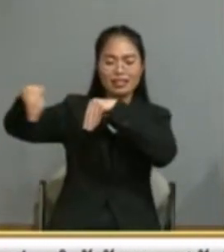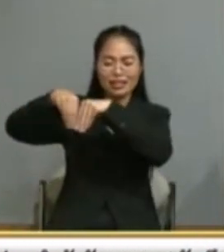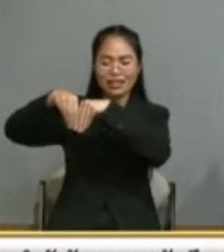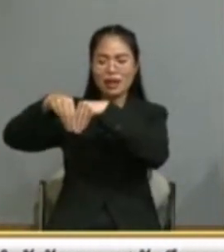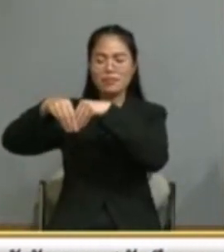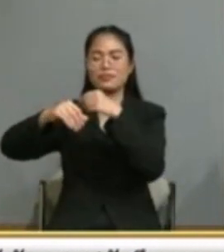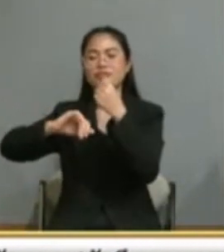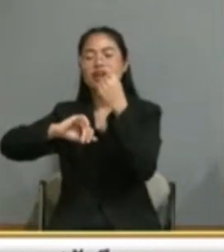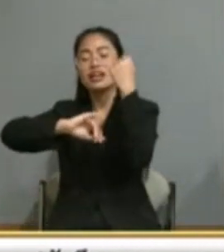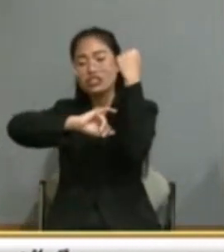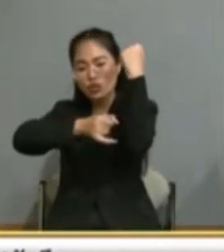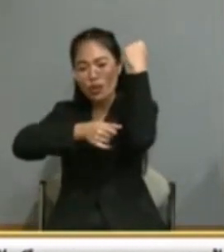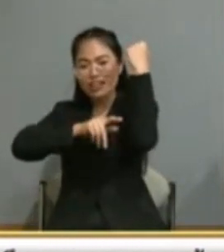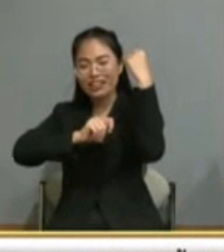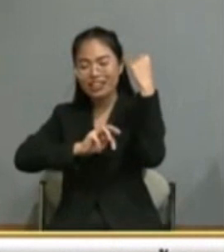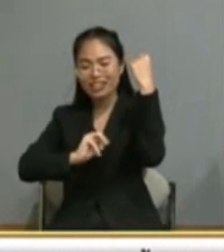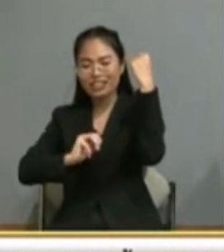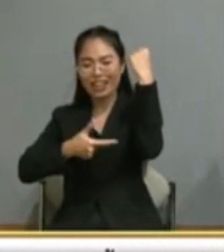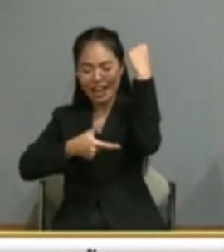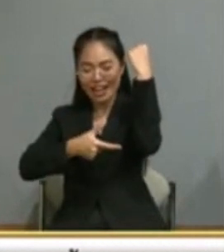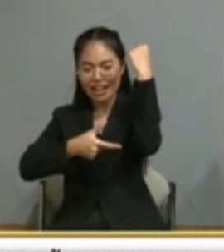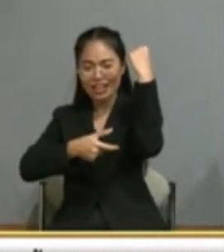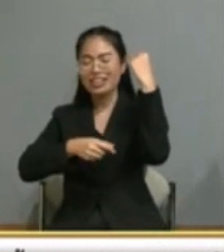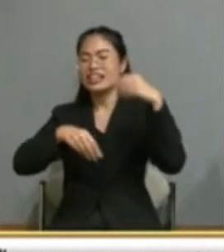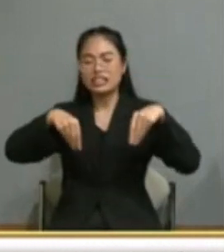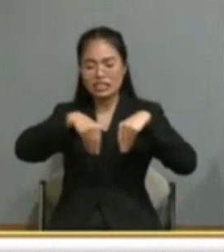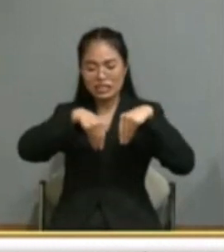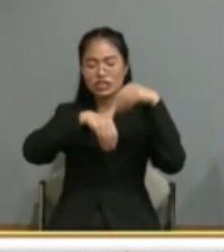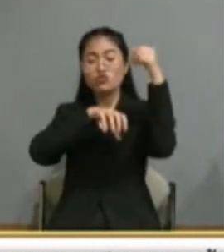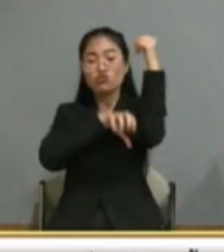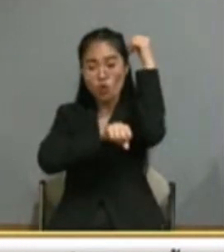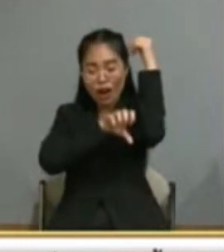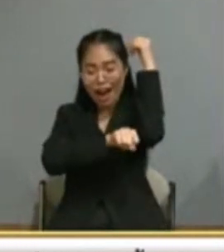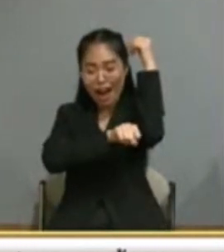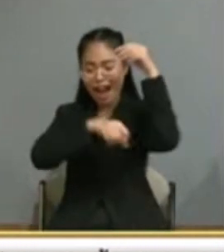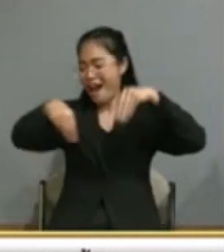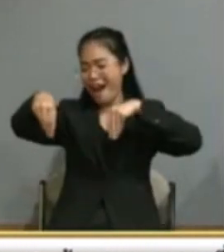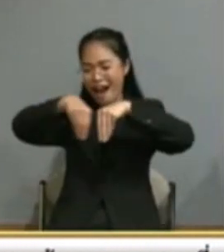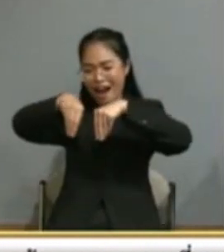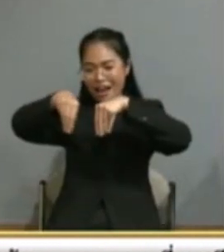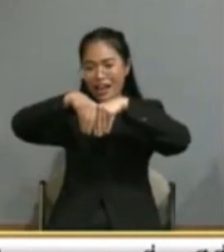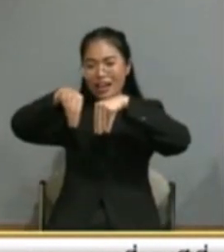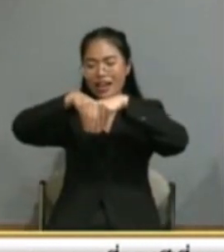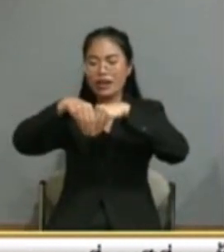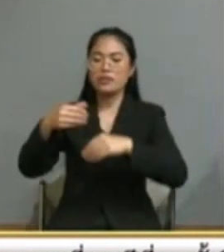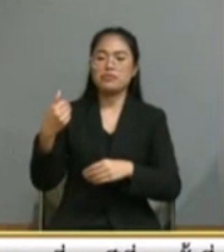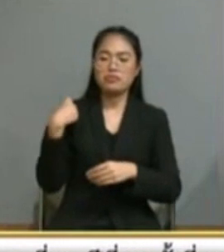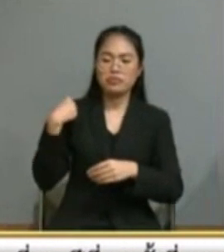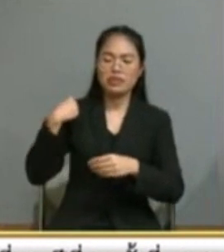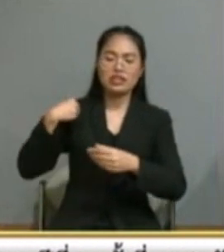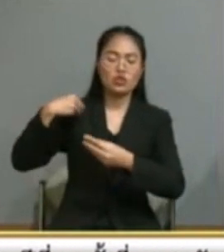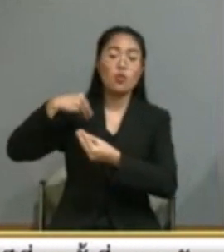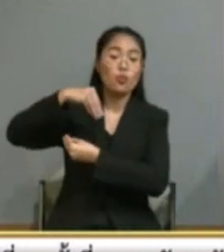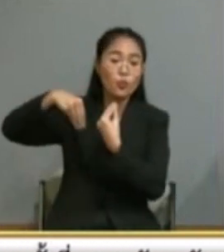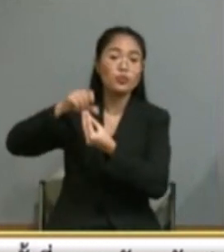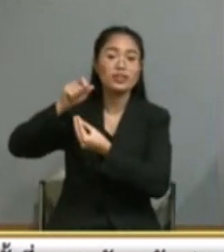หวดนครสีธรรมราชจัวัดตรัง จัหวดสตูน แลจัหวดสงขา ค่ะมีมลค่าผลิพันธ GDP ต